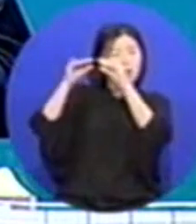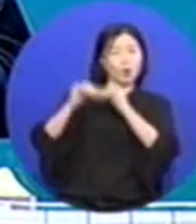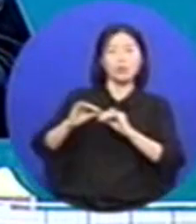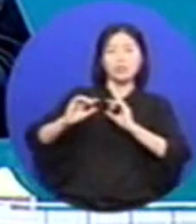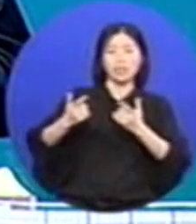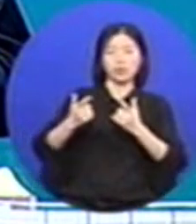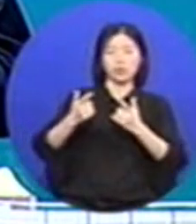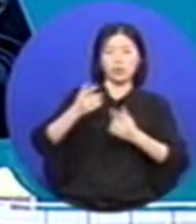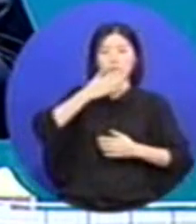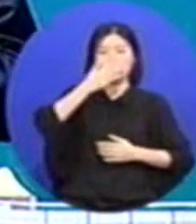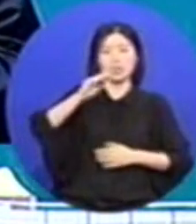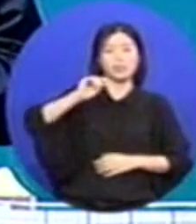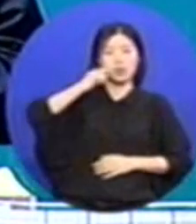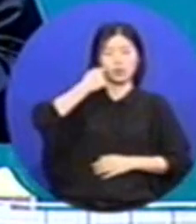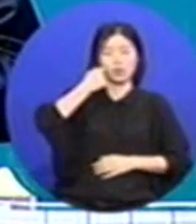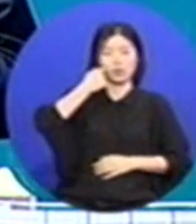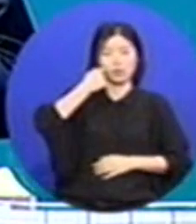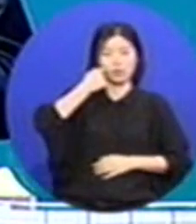않아요